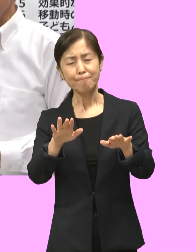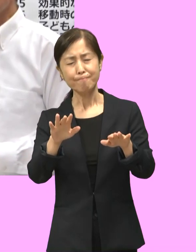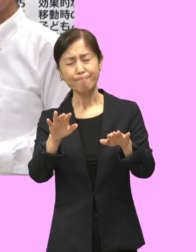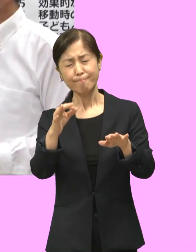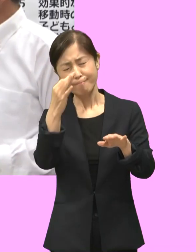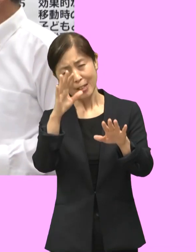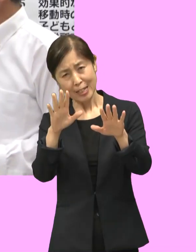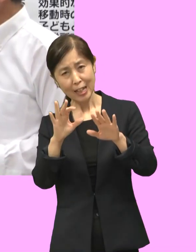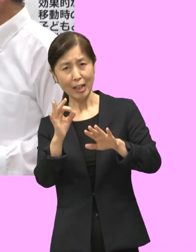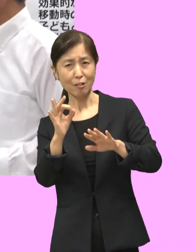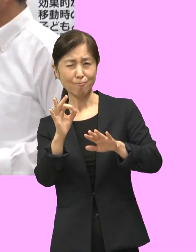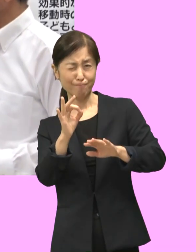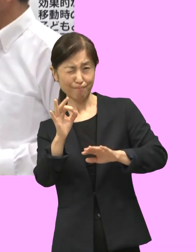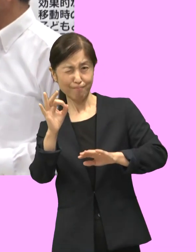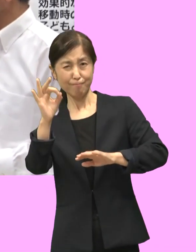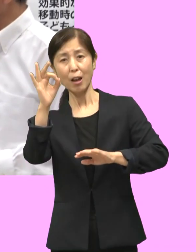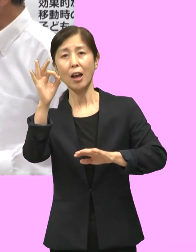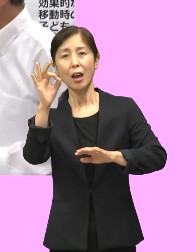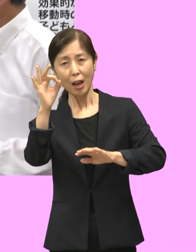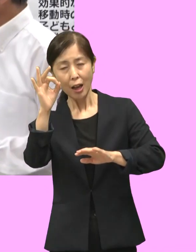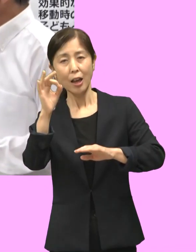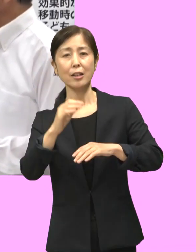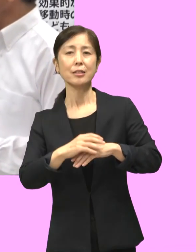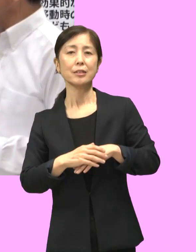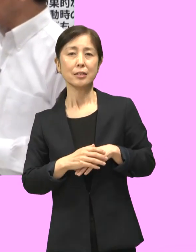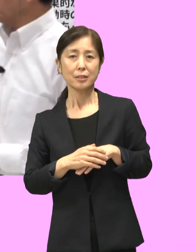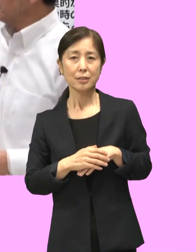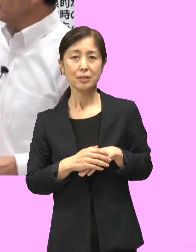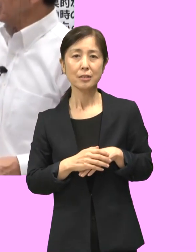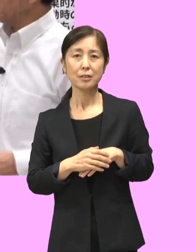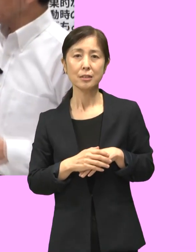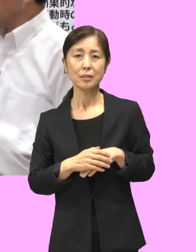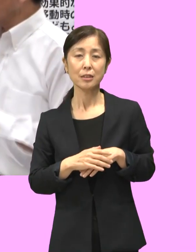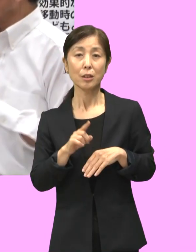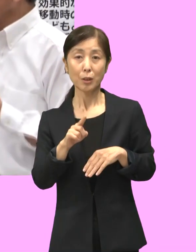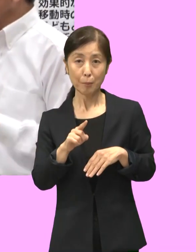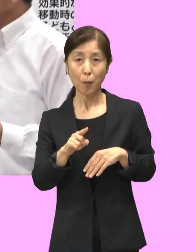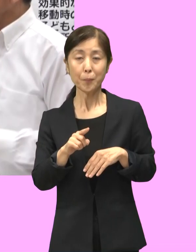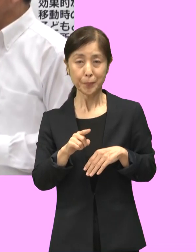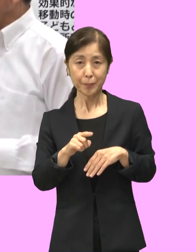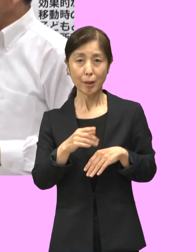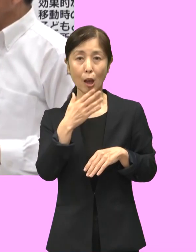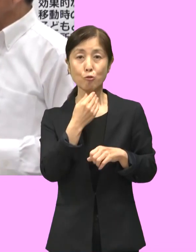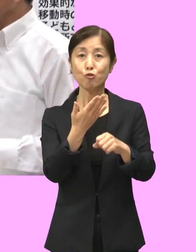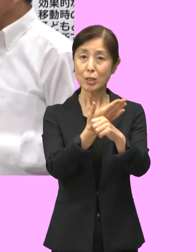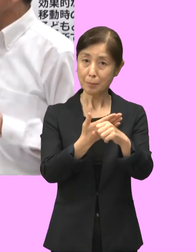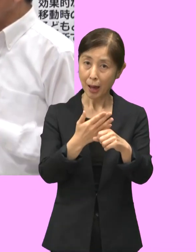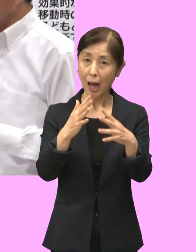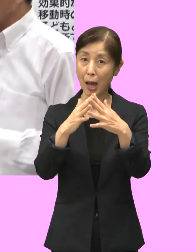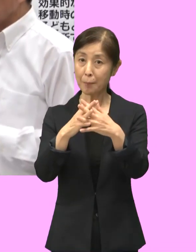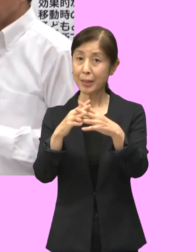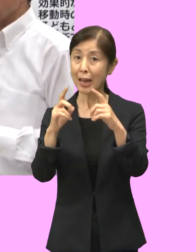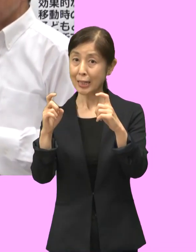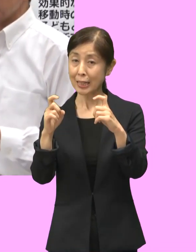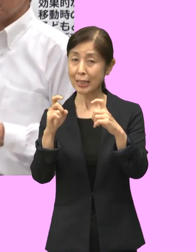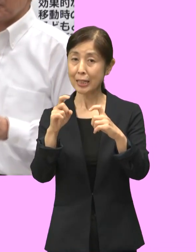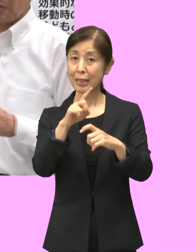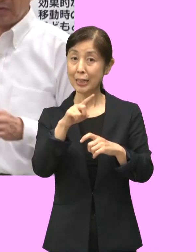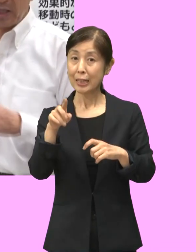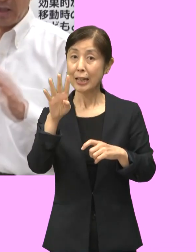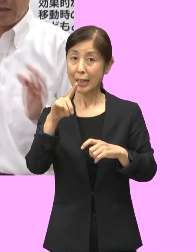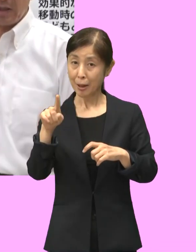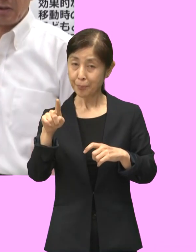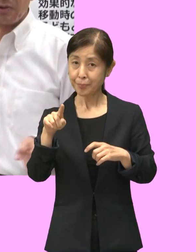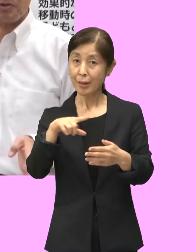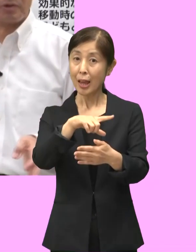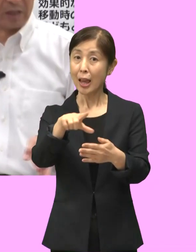ったので復旧費もかなりの額に上っております。これも福島宮城両県と沿線市町村と